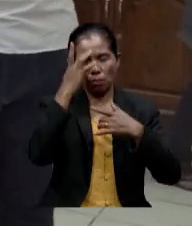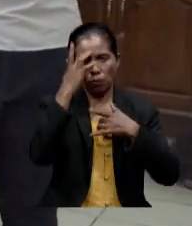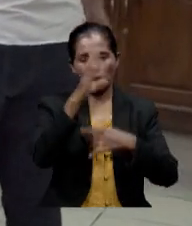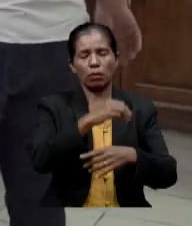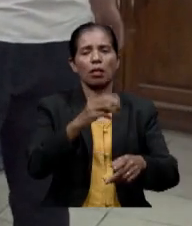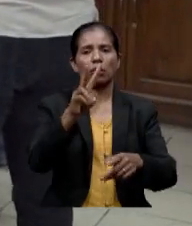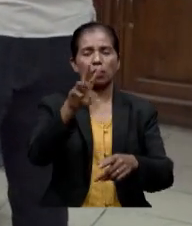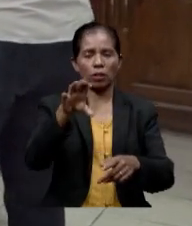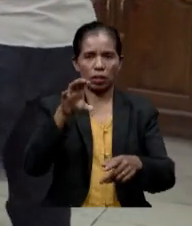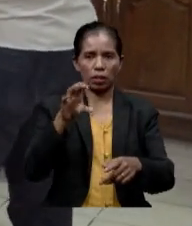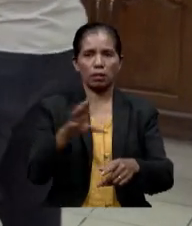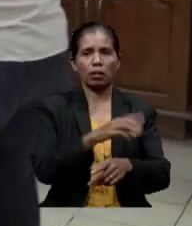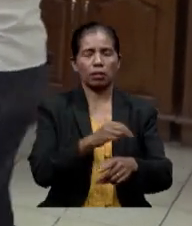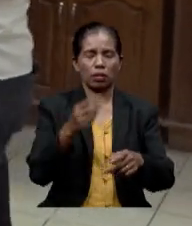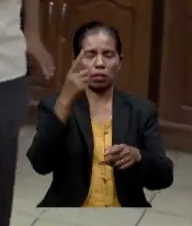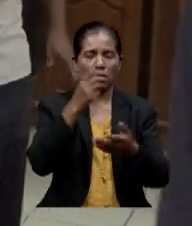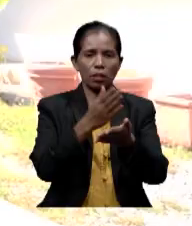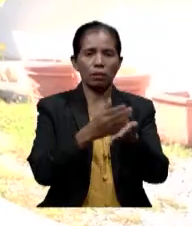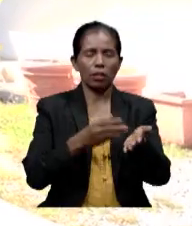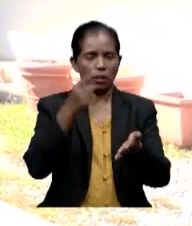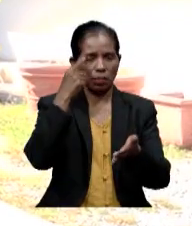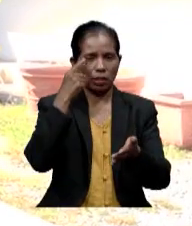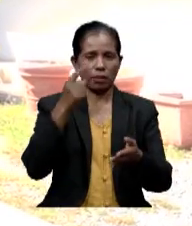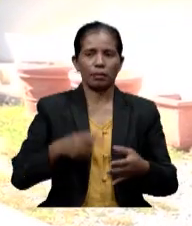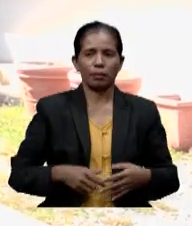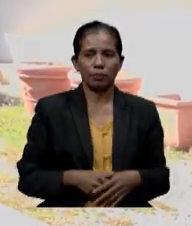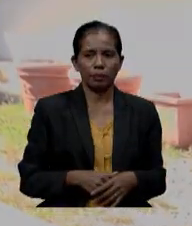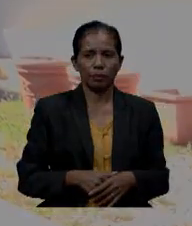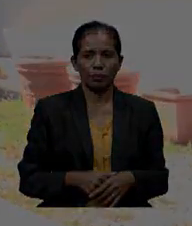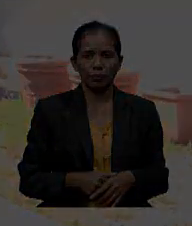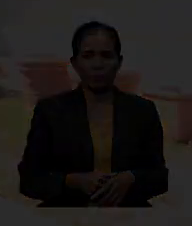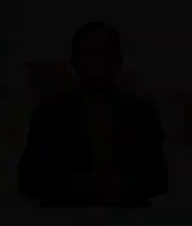atus rua makhal operasaun bamatan. Santina de Jesus, Tomas Soares, GMN.